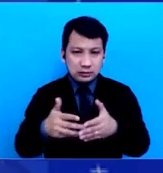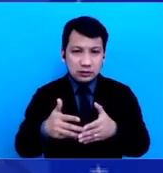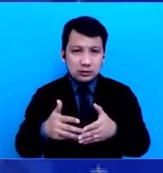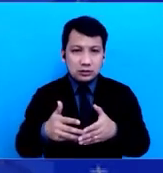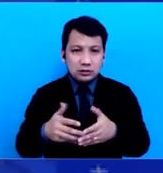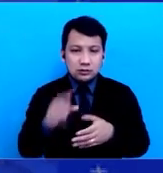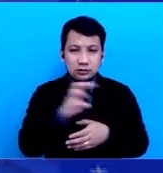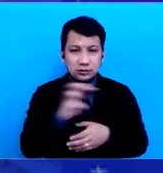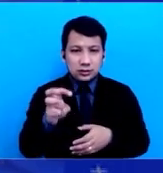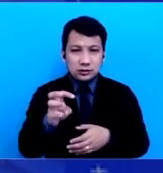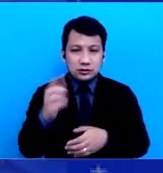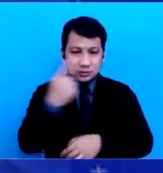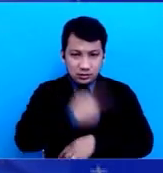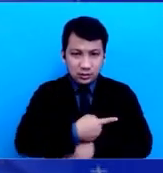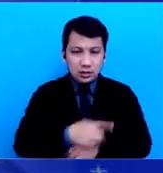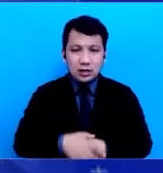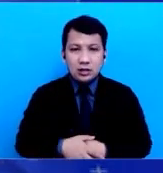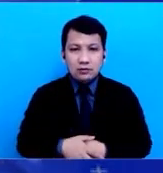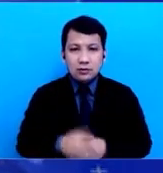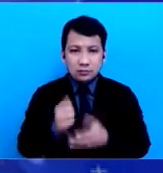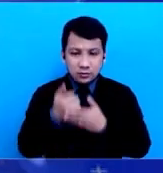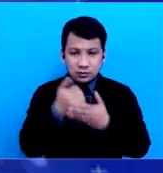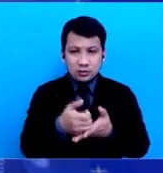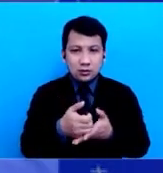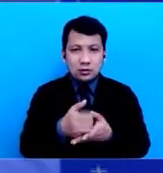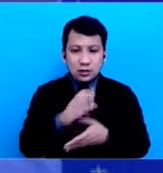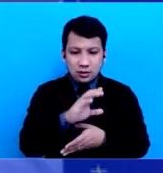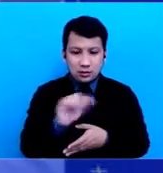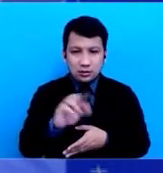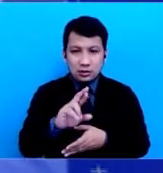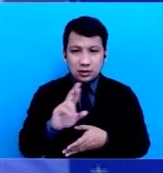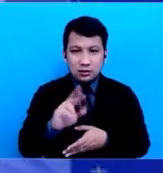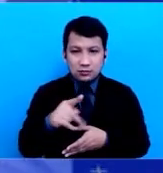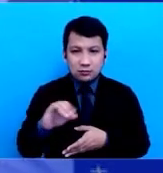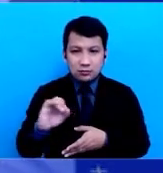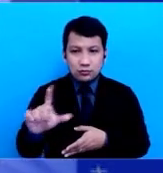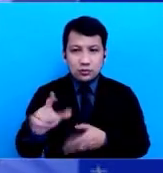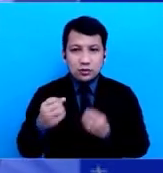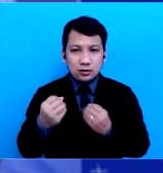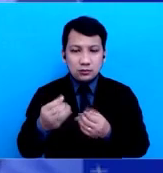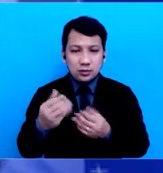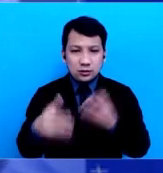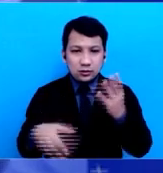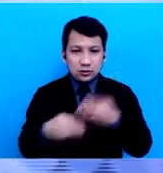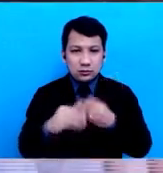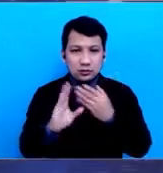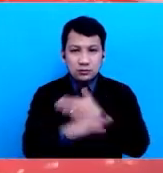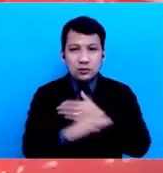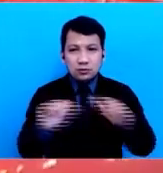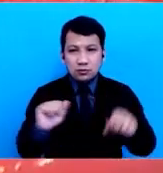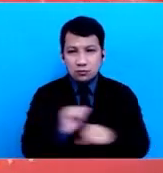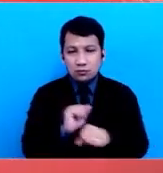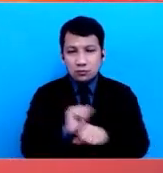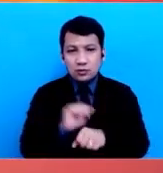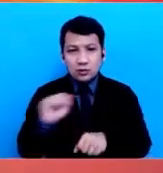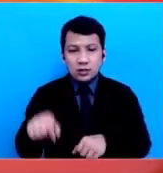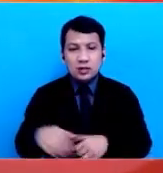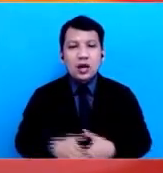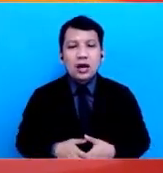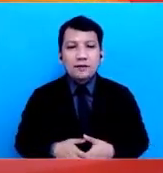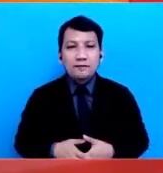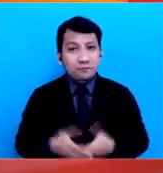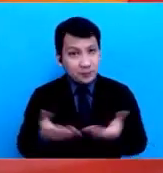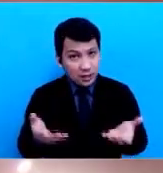day. Malaking tulong daw ang carpooling lalo na ngayong marami na ulit balik work on site. O ayan